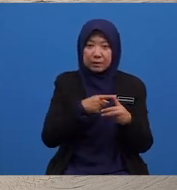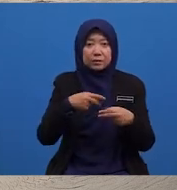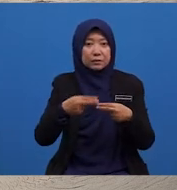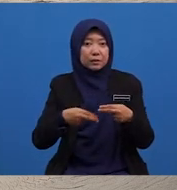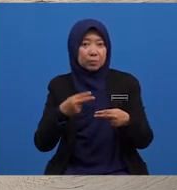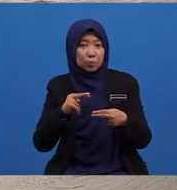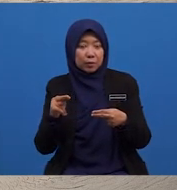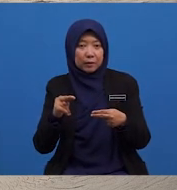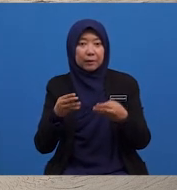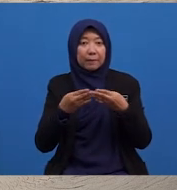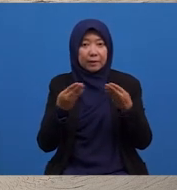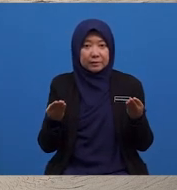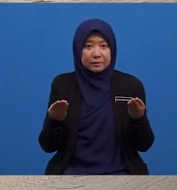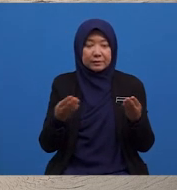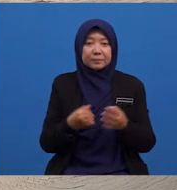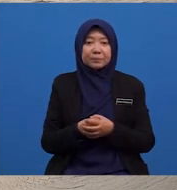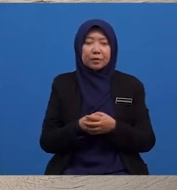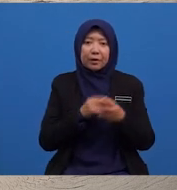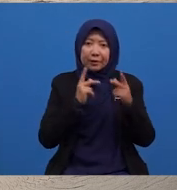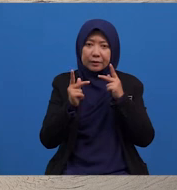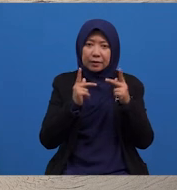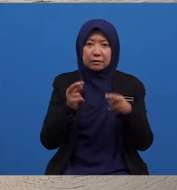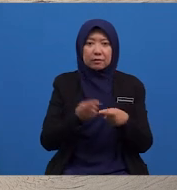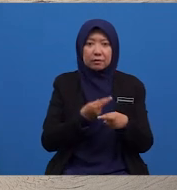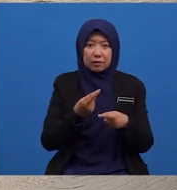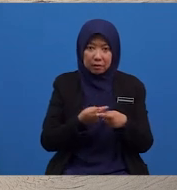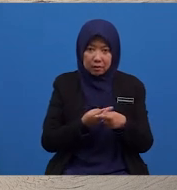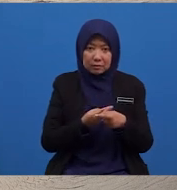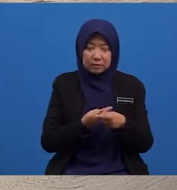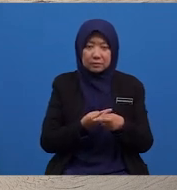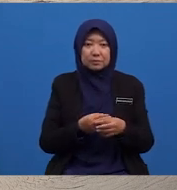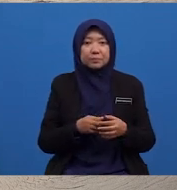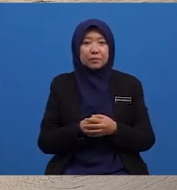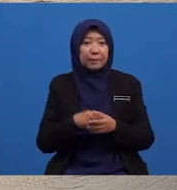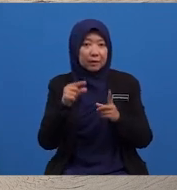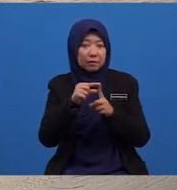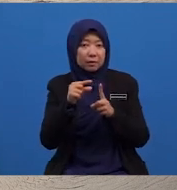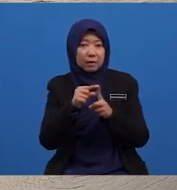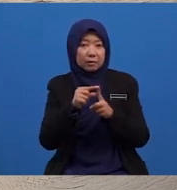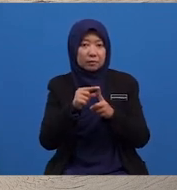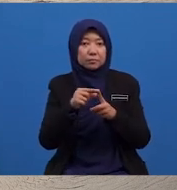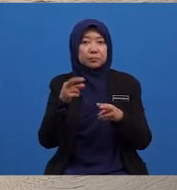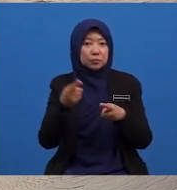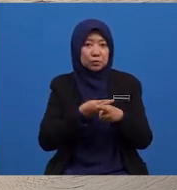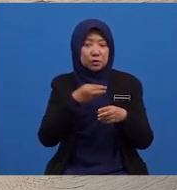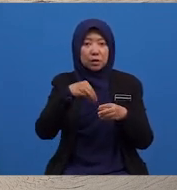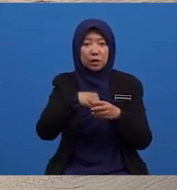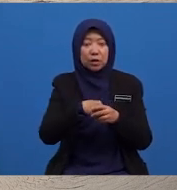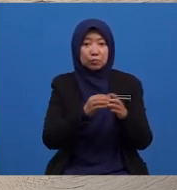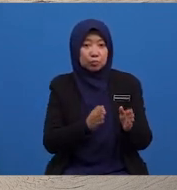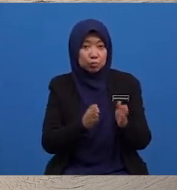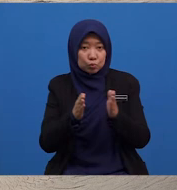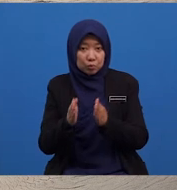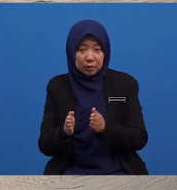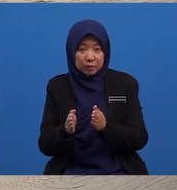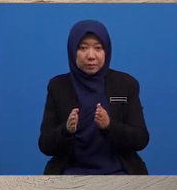bahasa. Simpulan bahasa ialah kata-kata ringkas atau rangkaian perkataan yang dirumuskan dalam